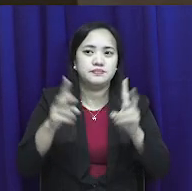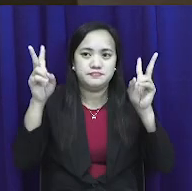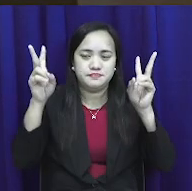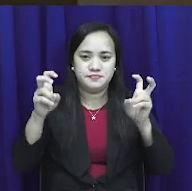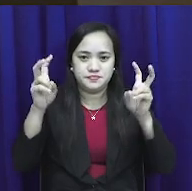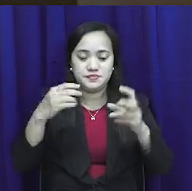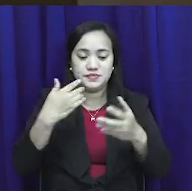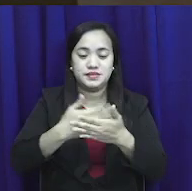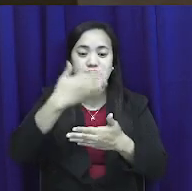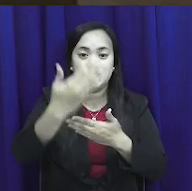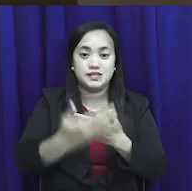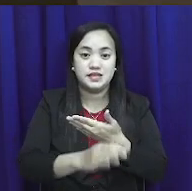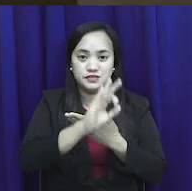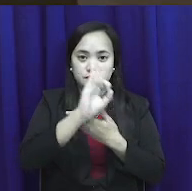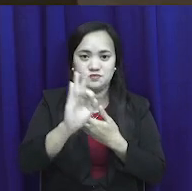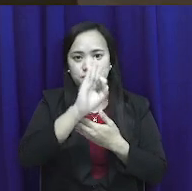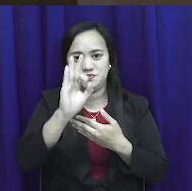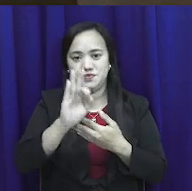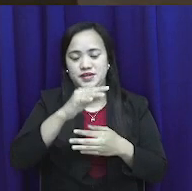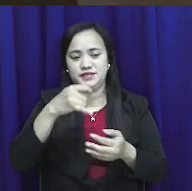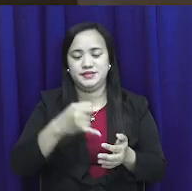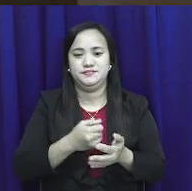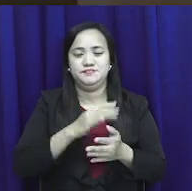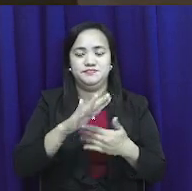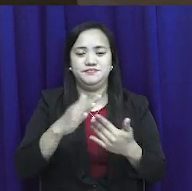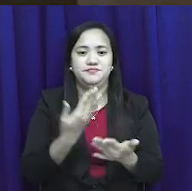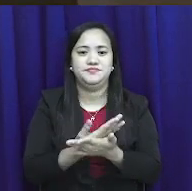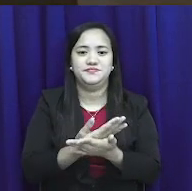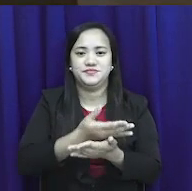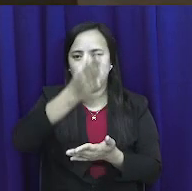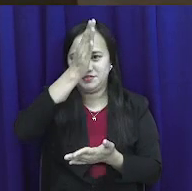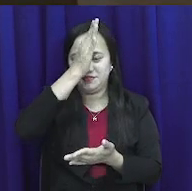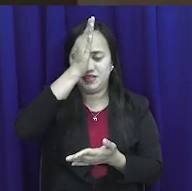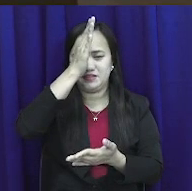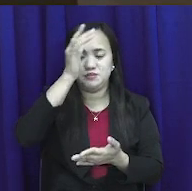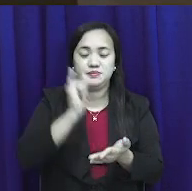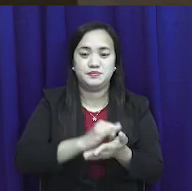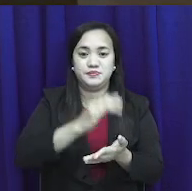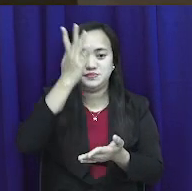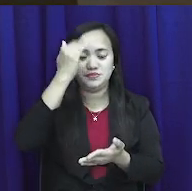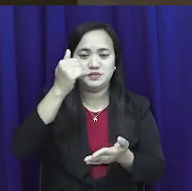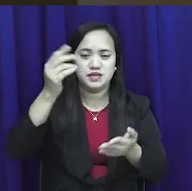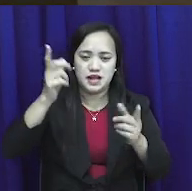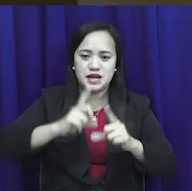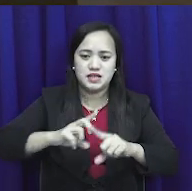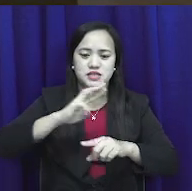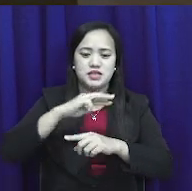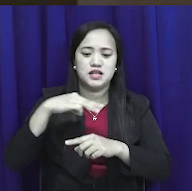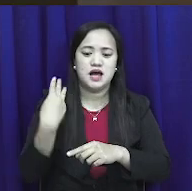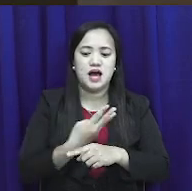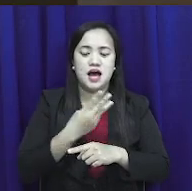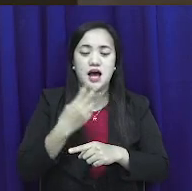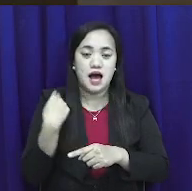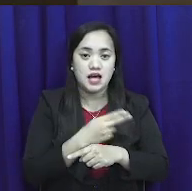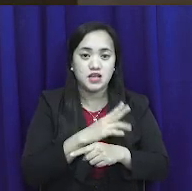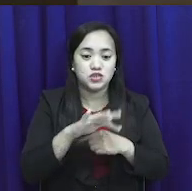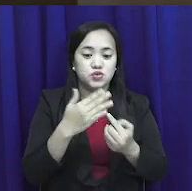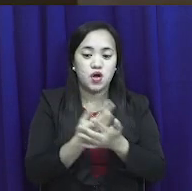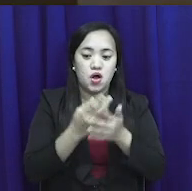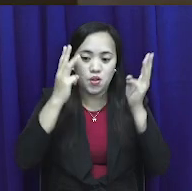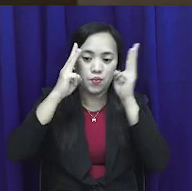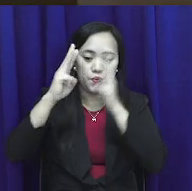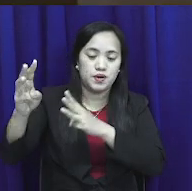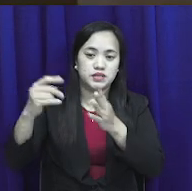kami next Friday sa amin naman po ito mga kalalakihan kaya manood din po kayo kaya sabi ko sa inyo bagamat ang